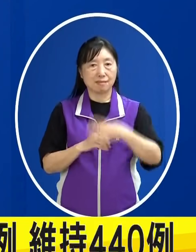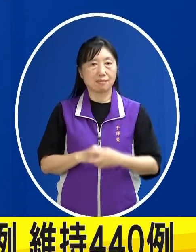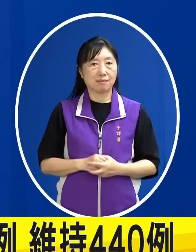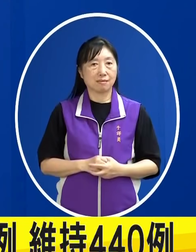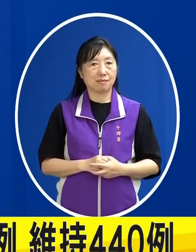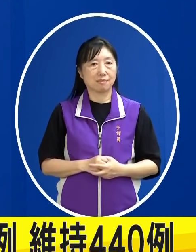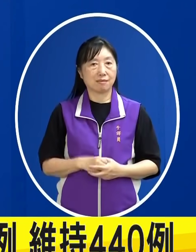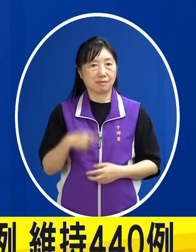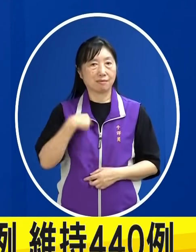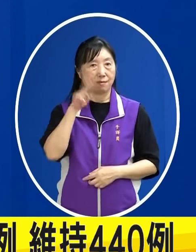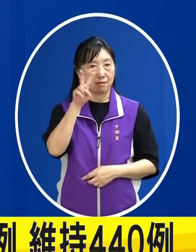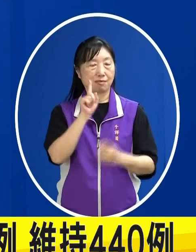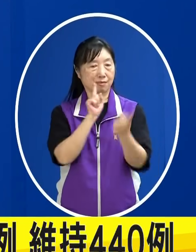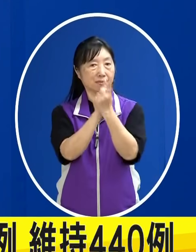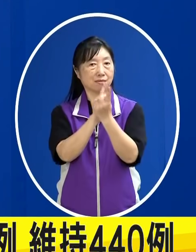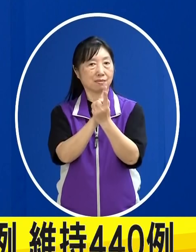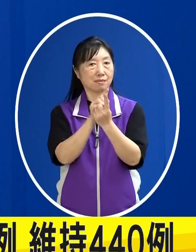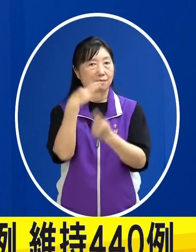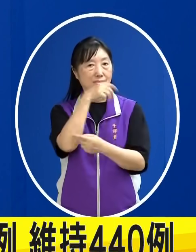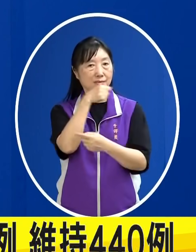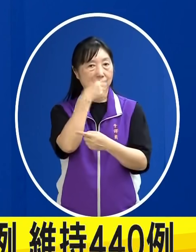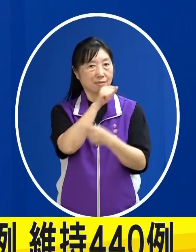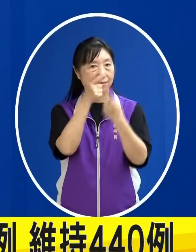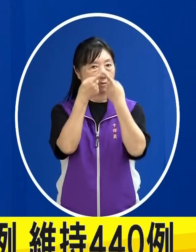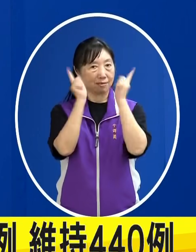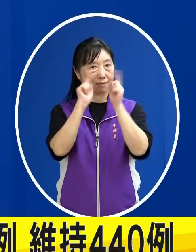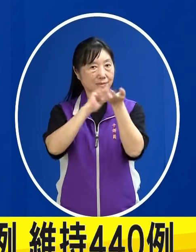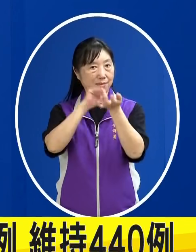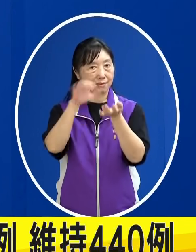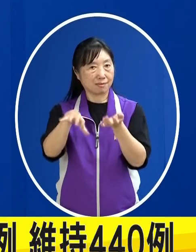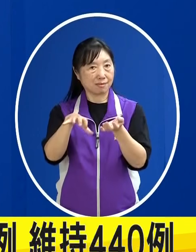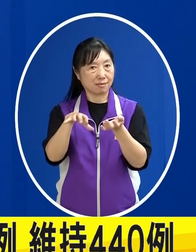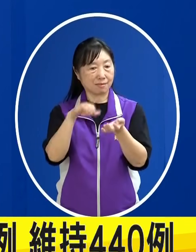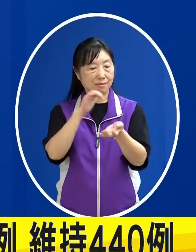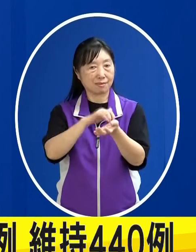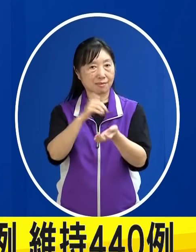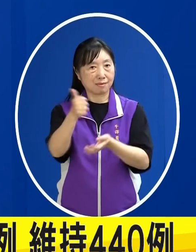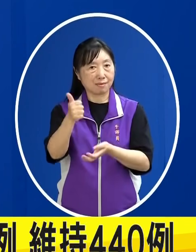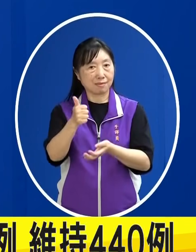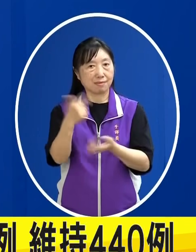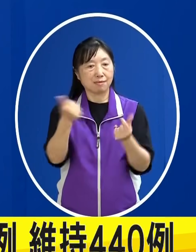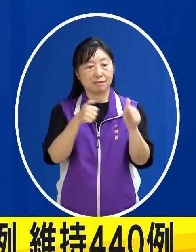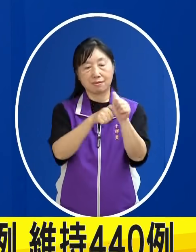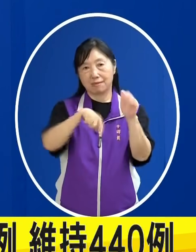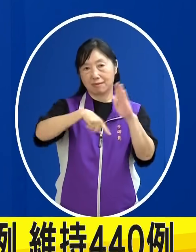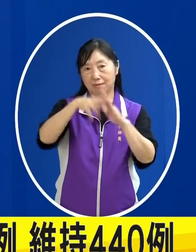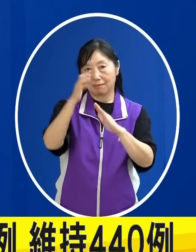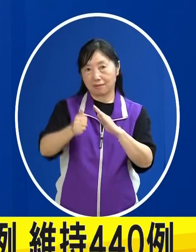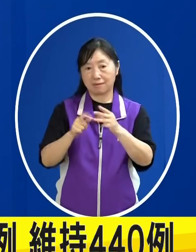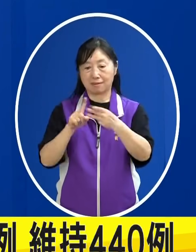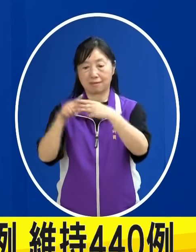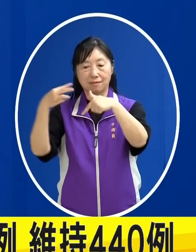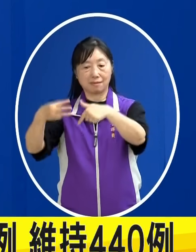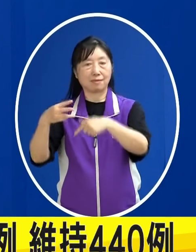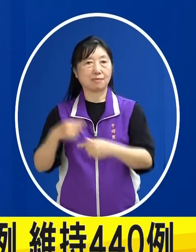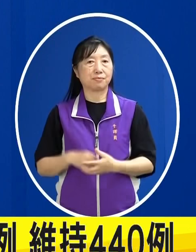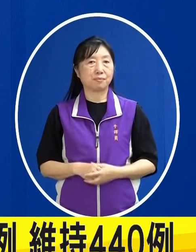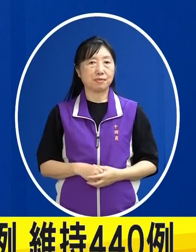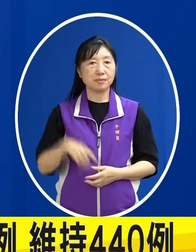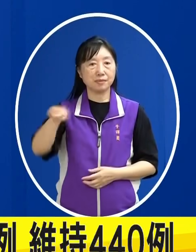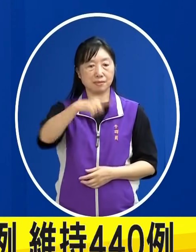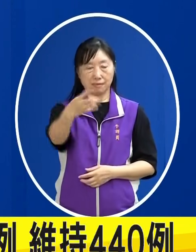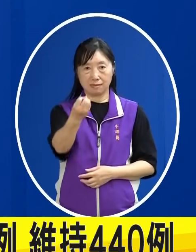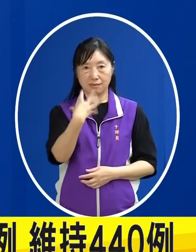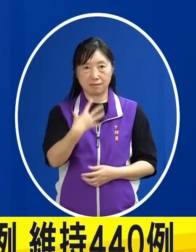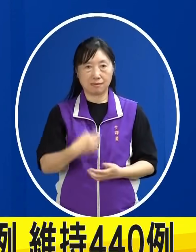我有见到几位台大医院的医师包括副院长跟主任，那大家都反